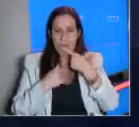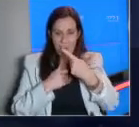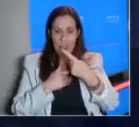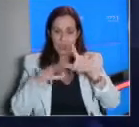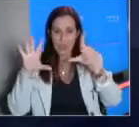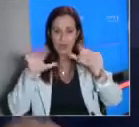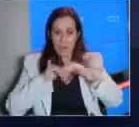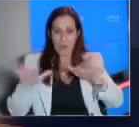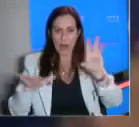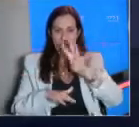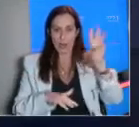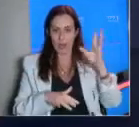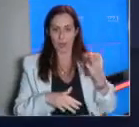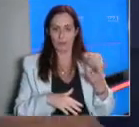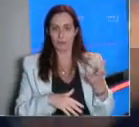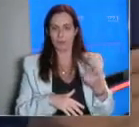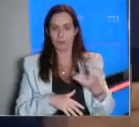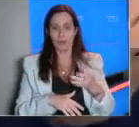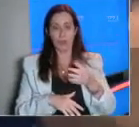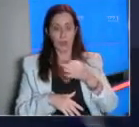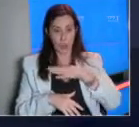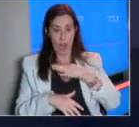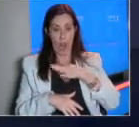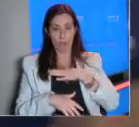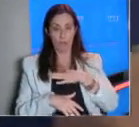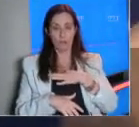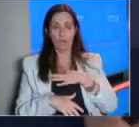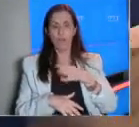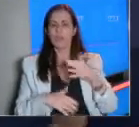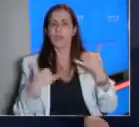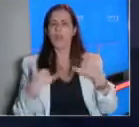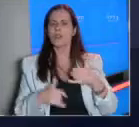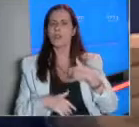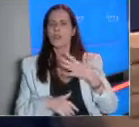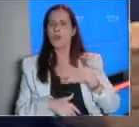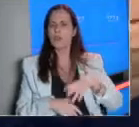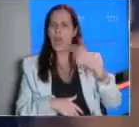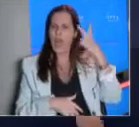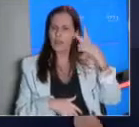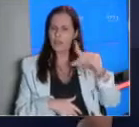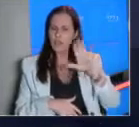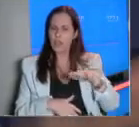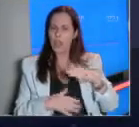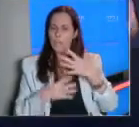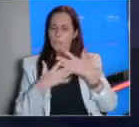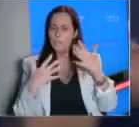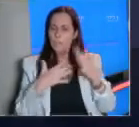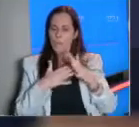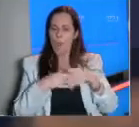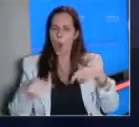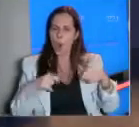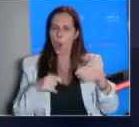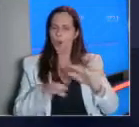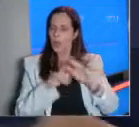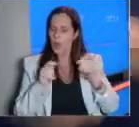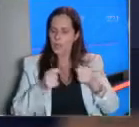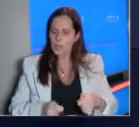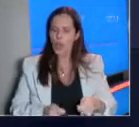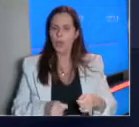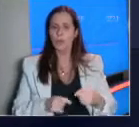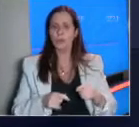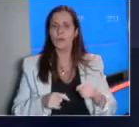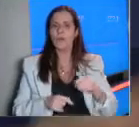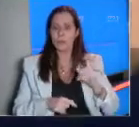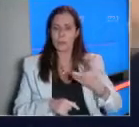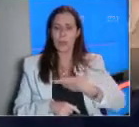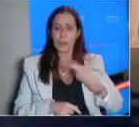אמרת, 7 מיליארד שקלים. שלנו. אוקיי, אז עכשיו אני רוצה להבין, יש גם בוררות, הכל נעול, סגור, נצור, מגיע